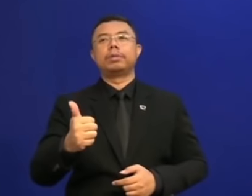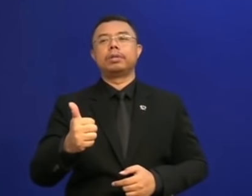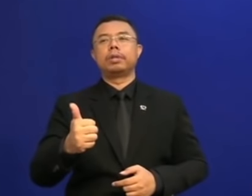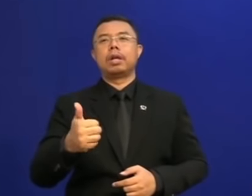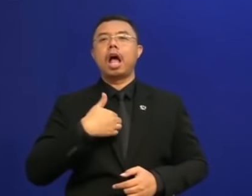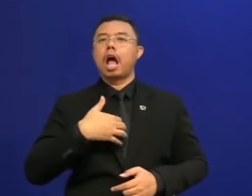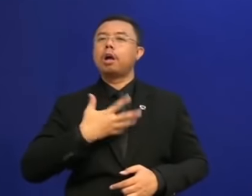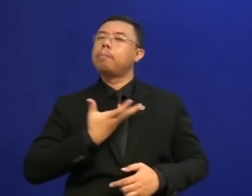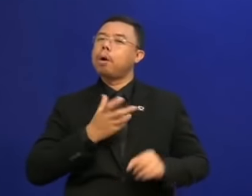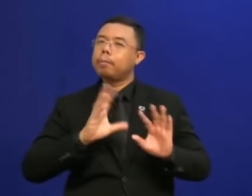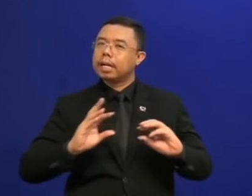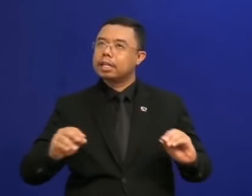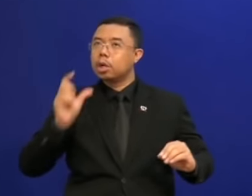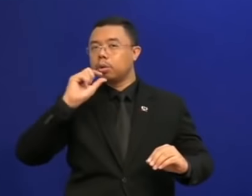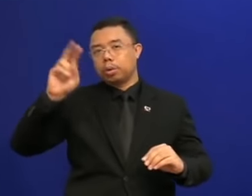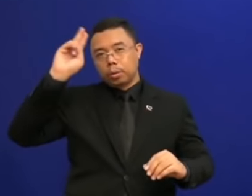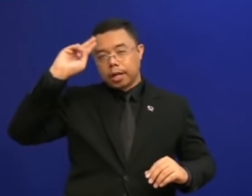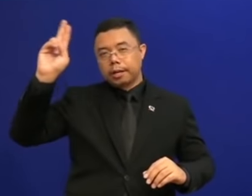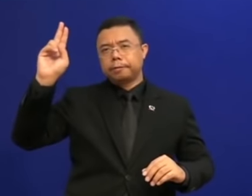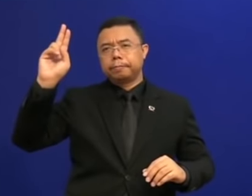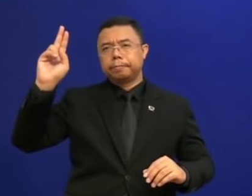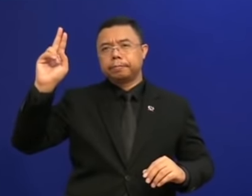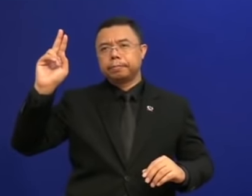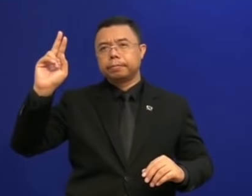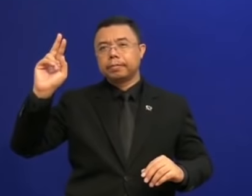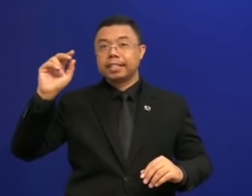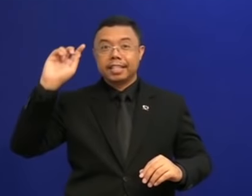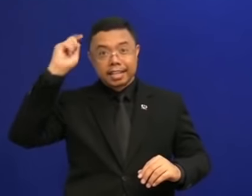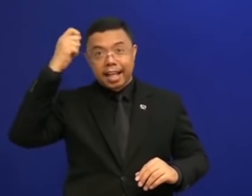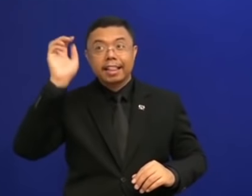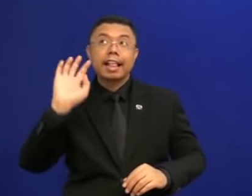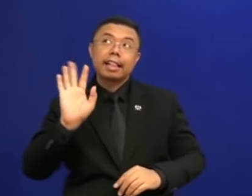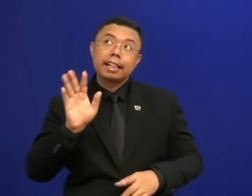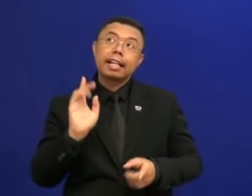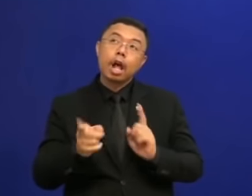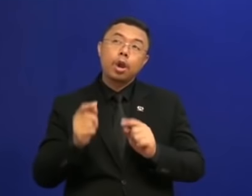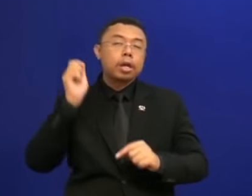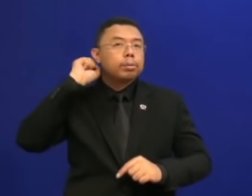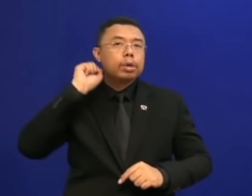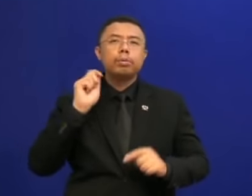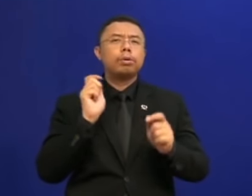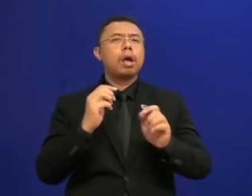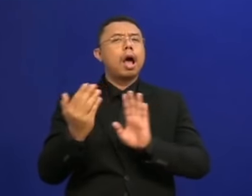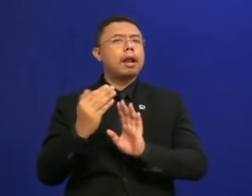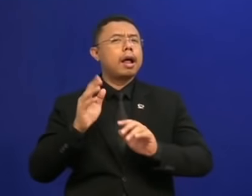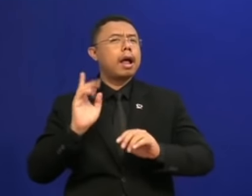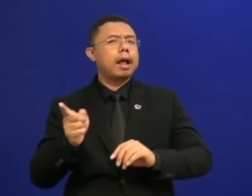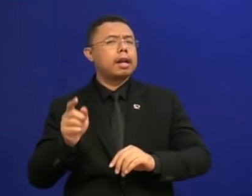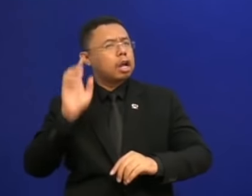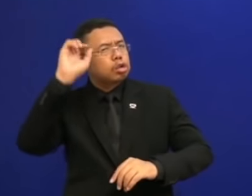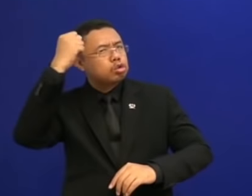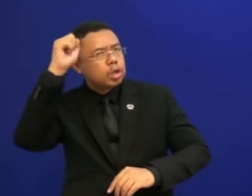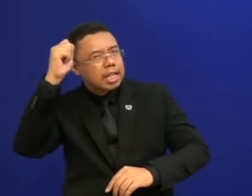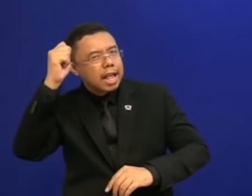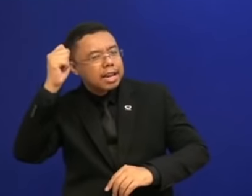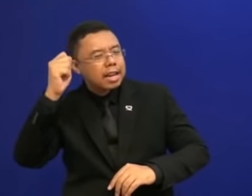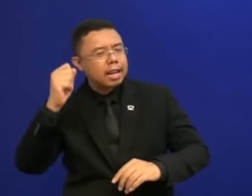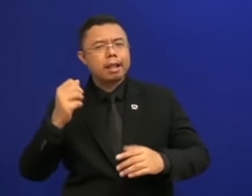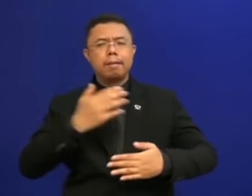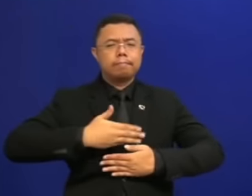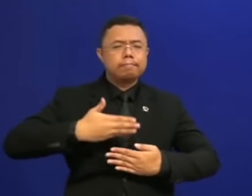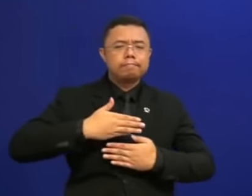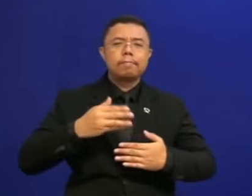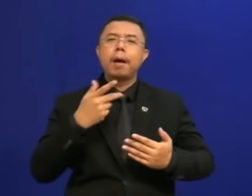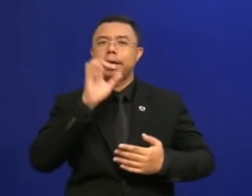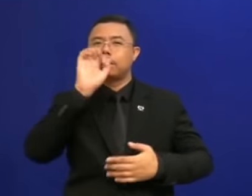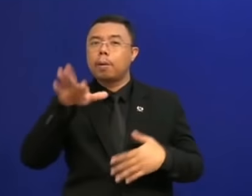Aku mau berkarya bagi Tuhan. Ingat nanti kalau ibu-ibu menghadapi kesulitan, pergumulan, persoalan, apa